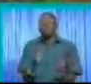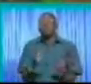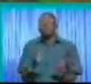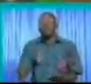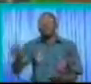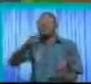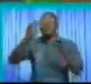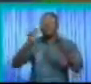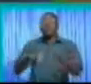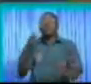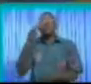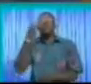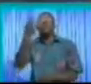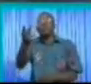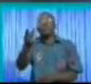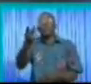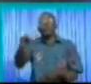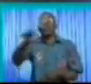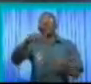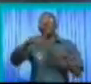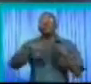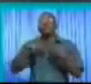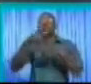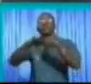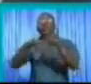voir, vous avez tout ce qui est